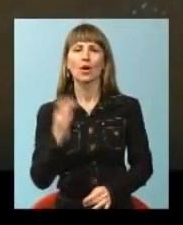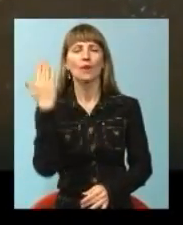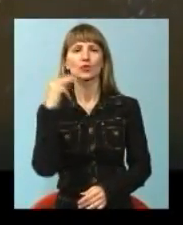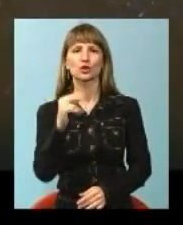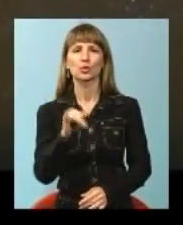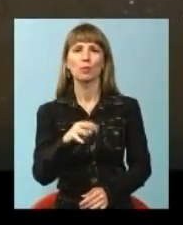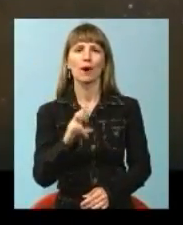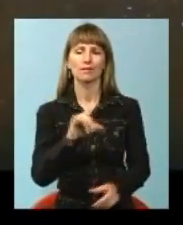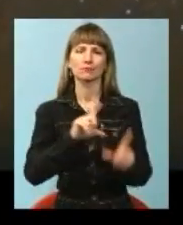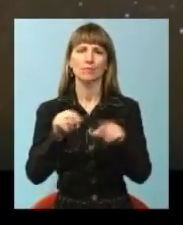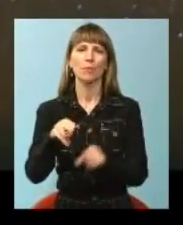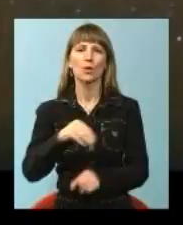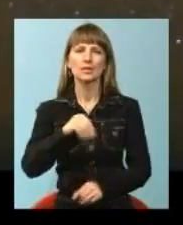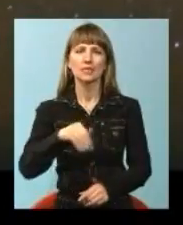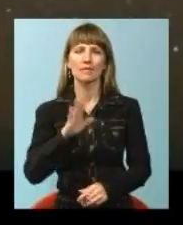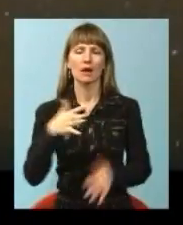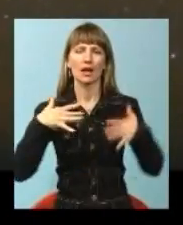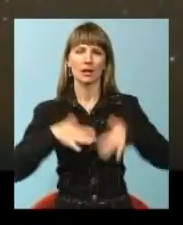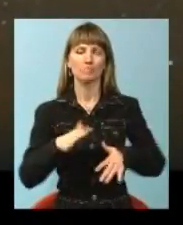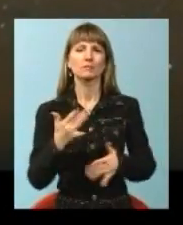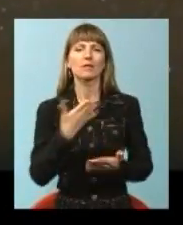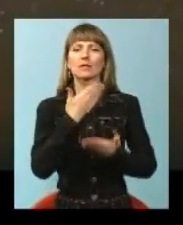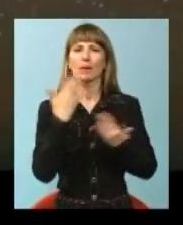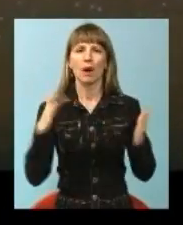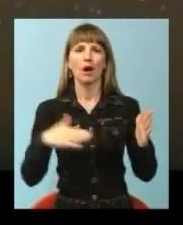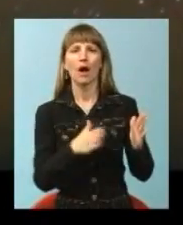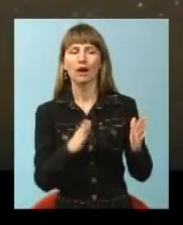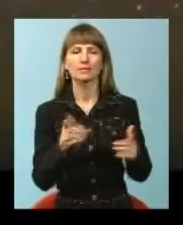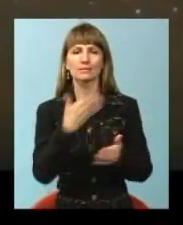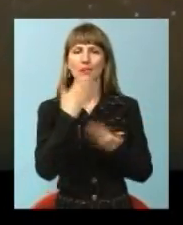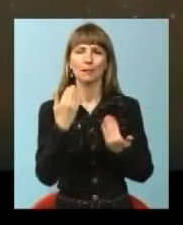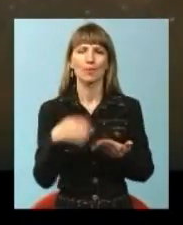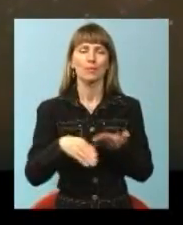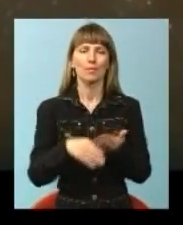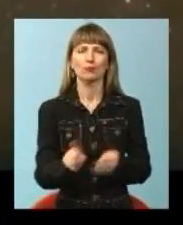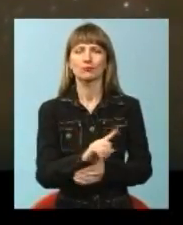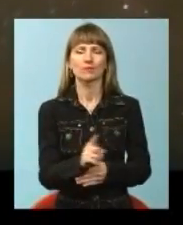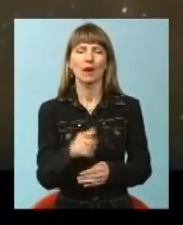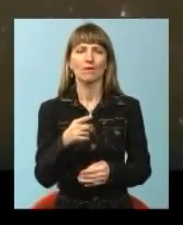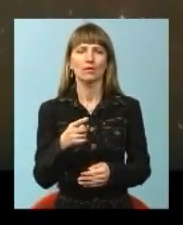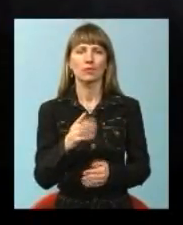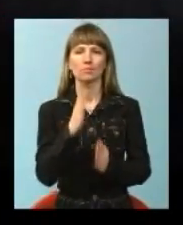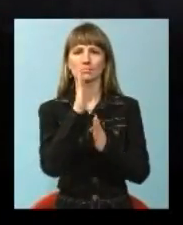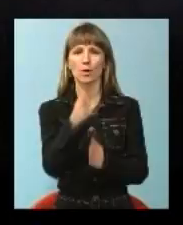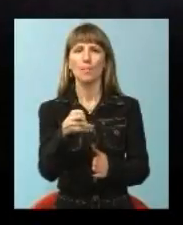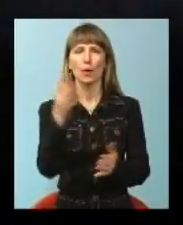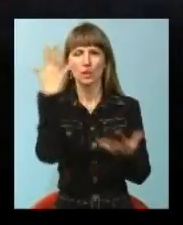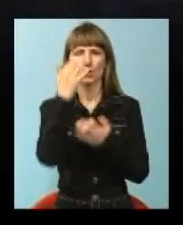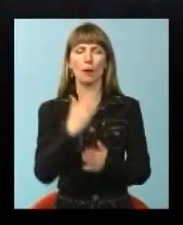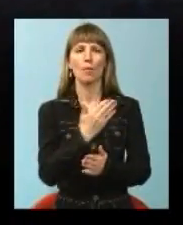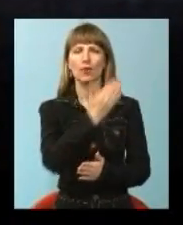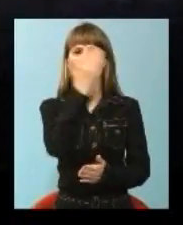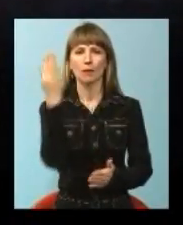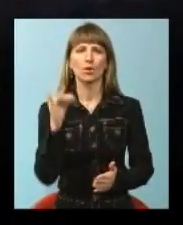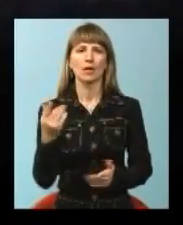чумаки їздили по сіль в Крим, і оскільки не було ні карт, ні навігаторів, орієнтувались вони по нічному небу. І Чумацький